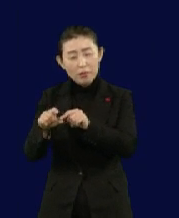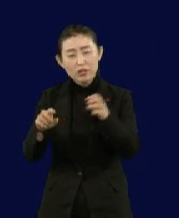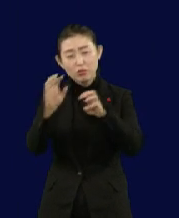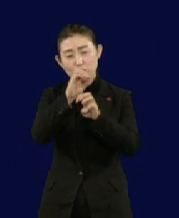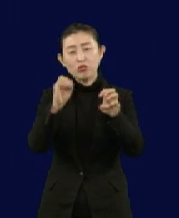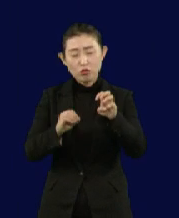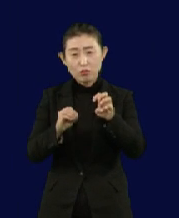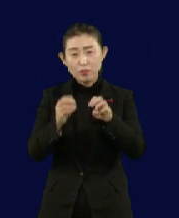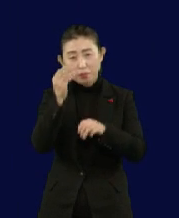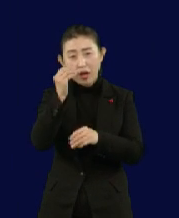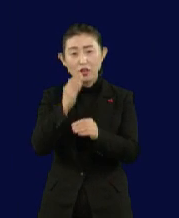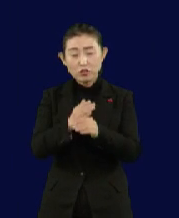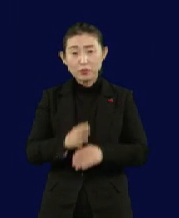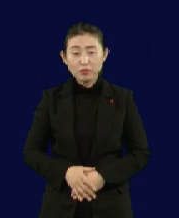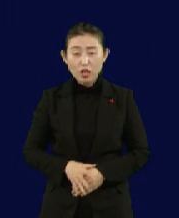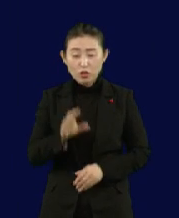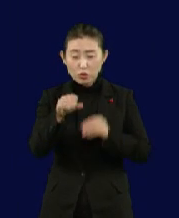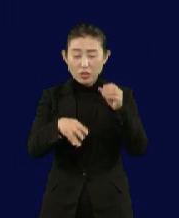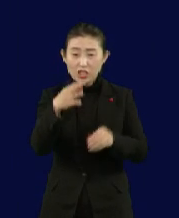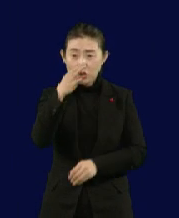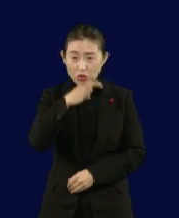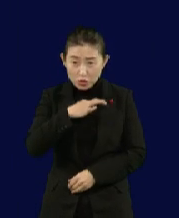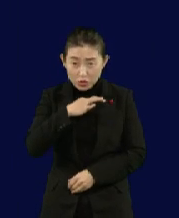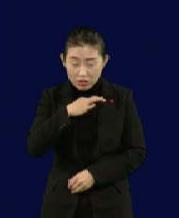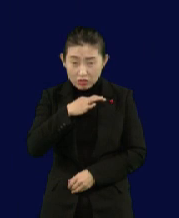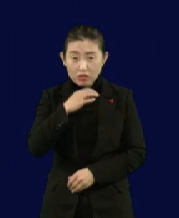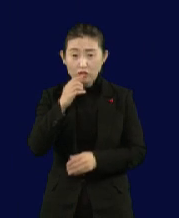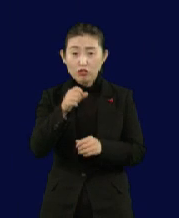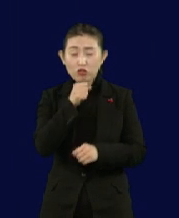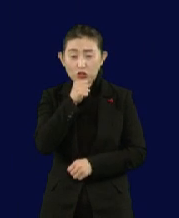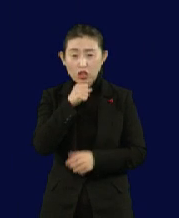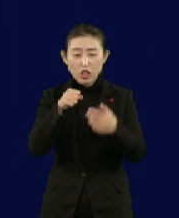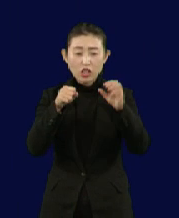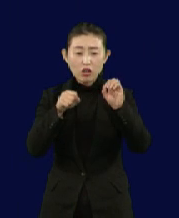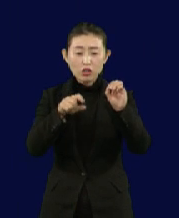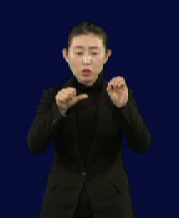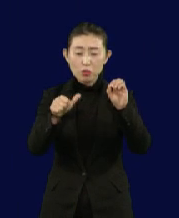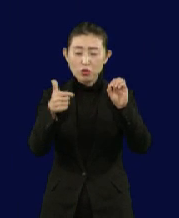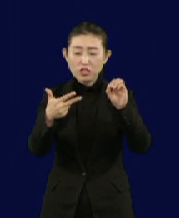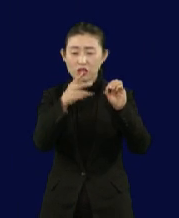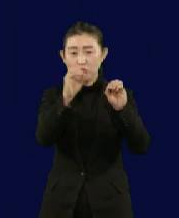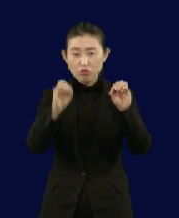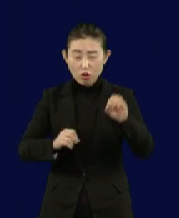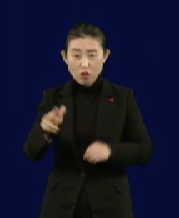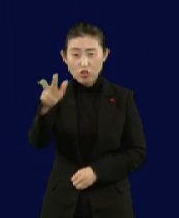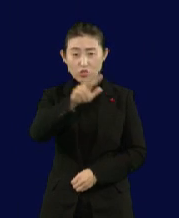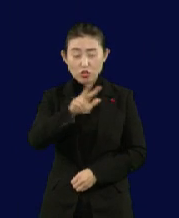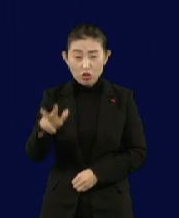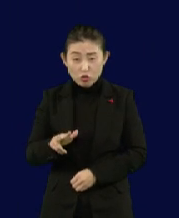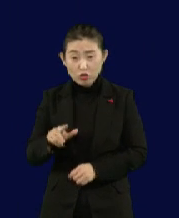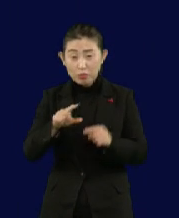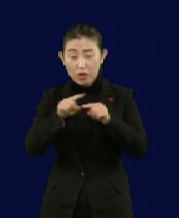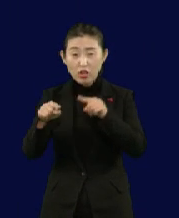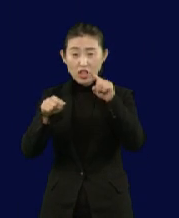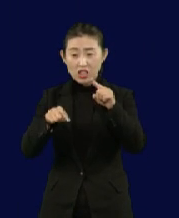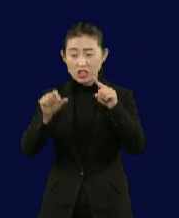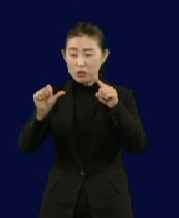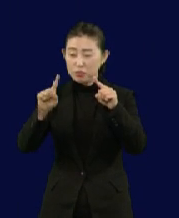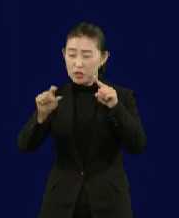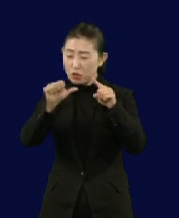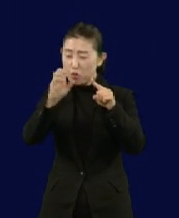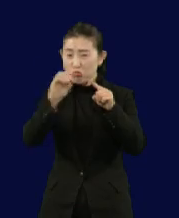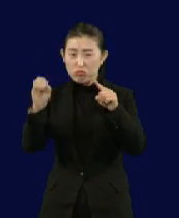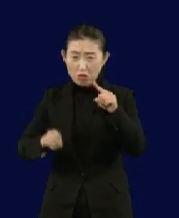전망입니다. 투자 수익률도 세종의 많은 집합상가의 경우 0.57%로 전국 1.15%를 크게